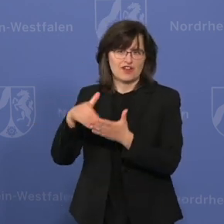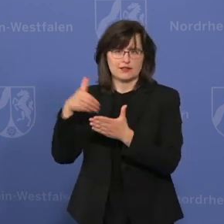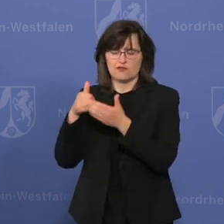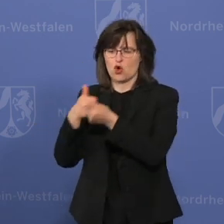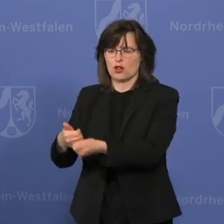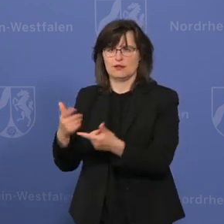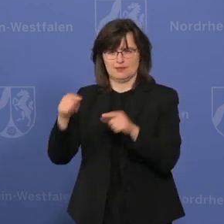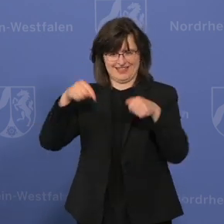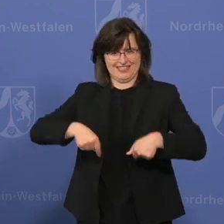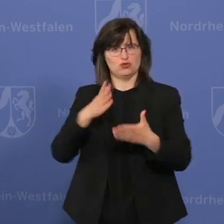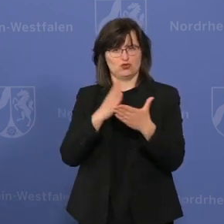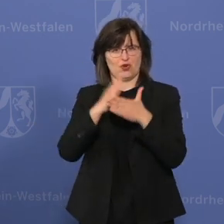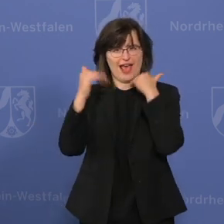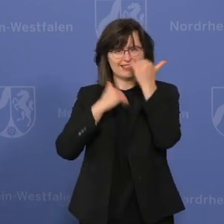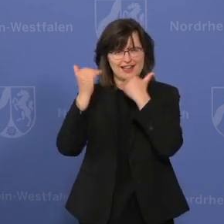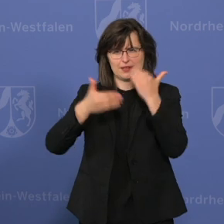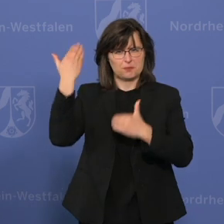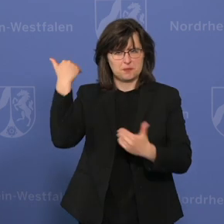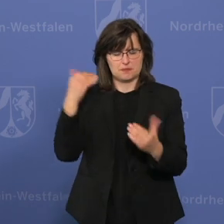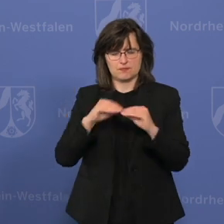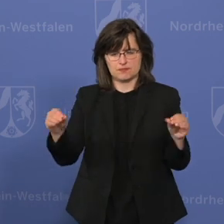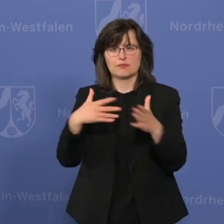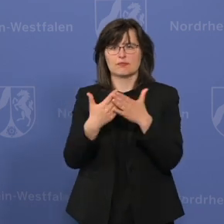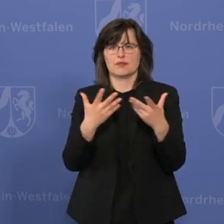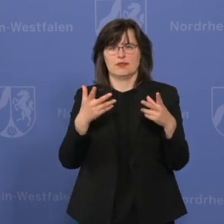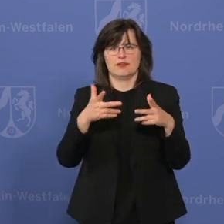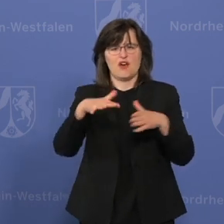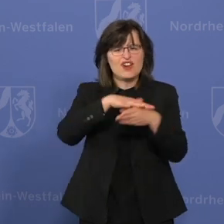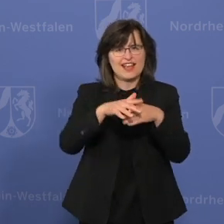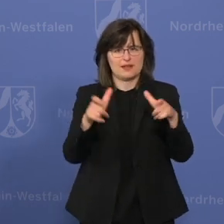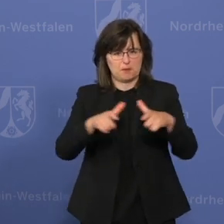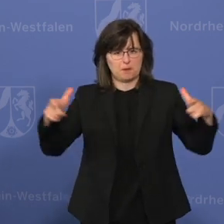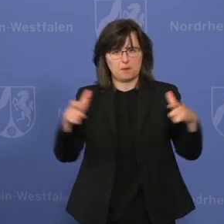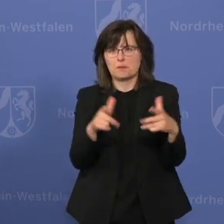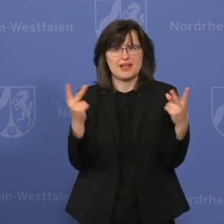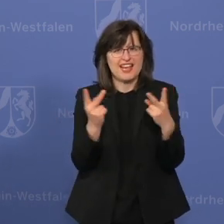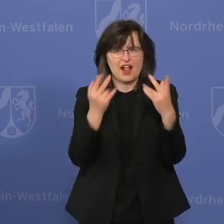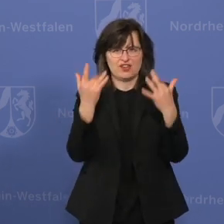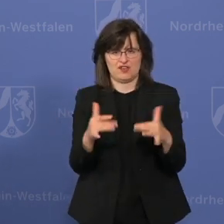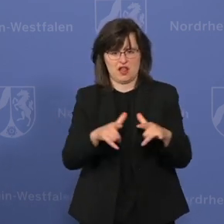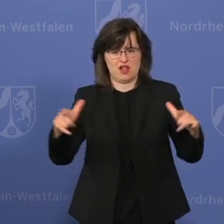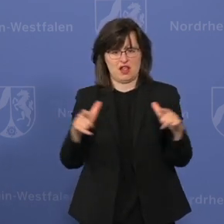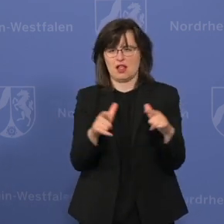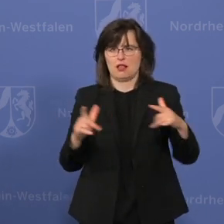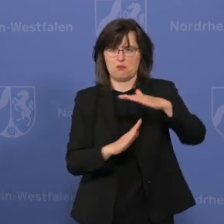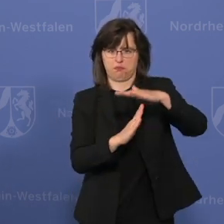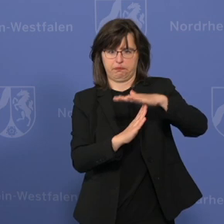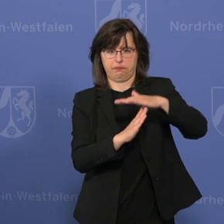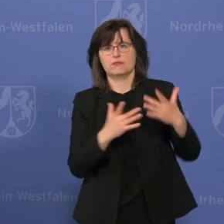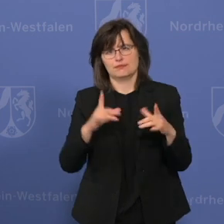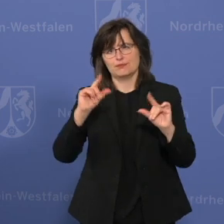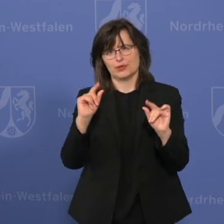dass jede Flächenbegrenzung, egal wie man sie wählt, auch Gefahr läuft,